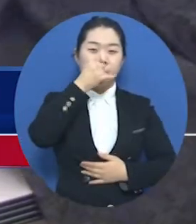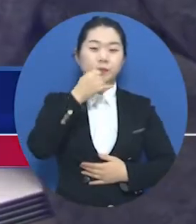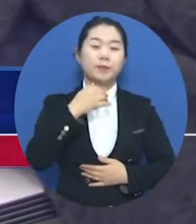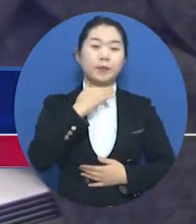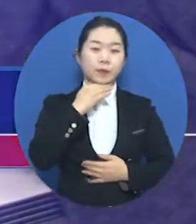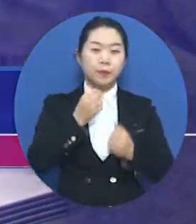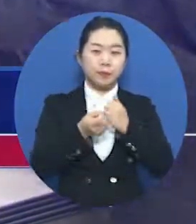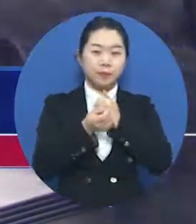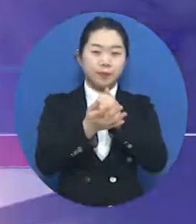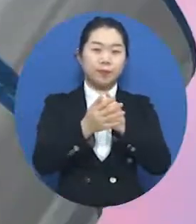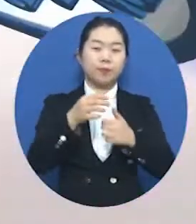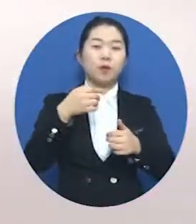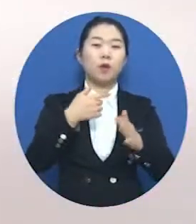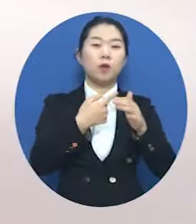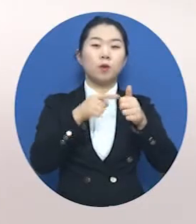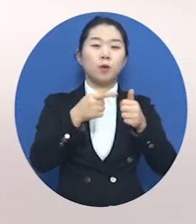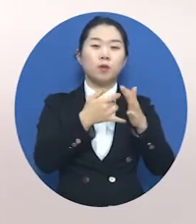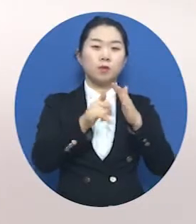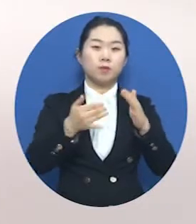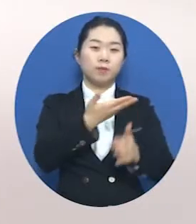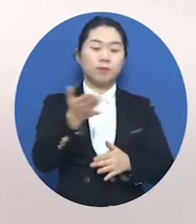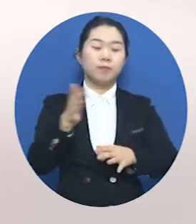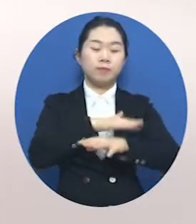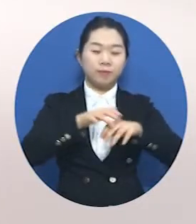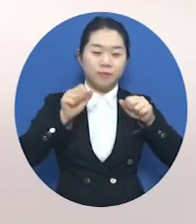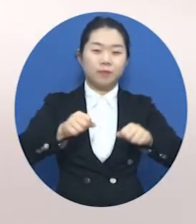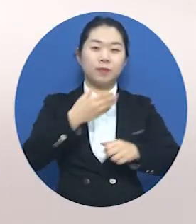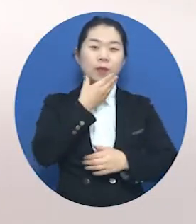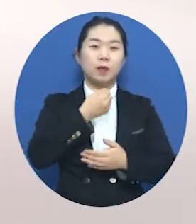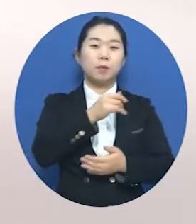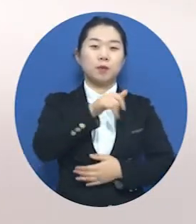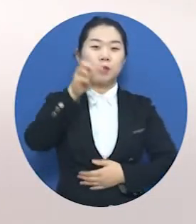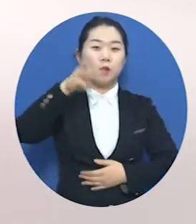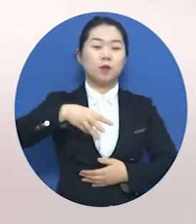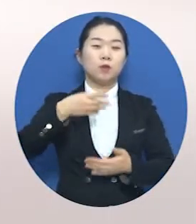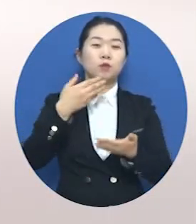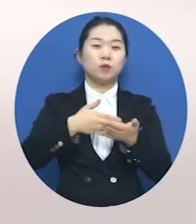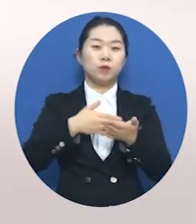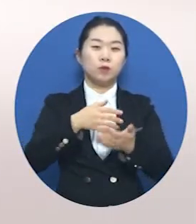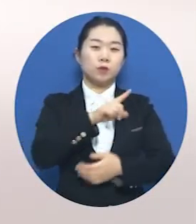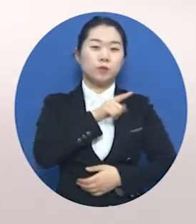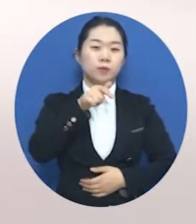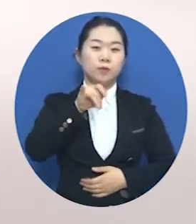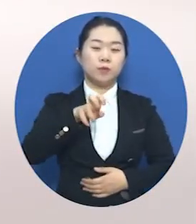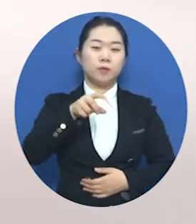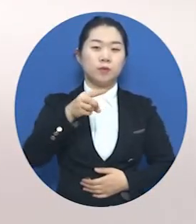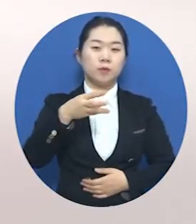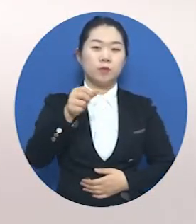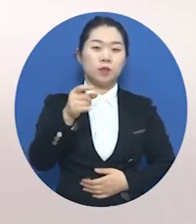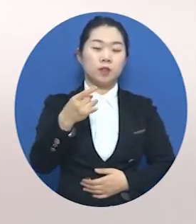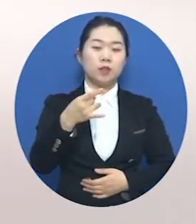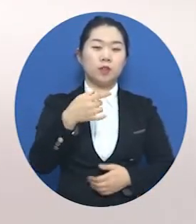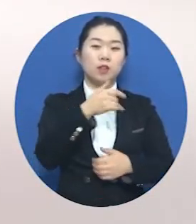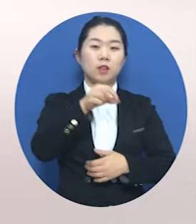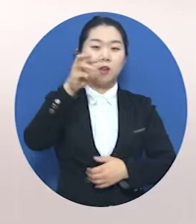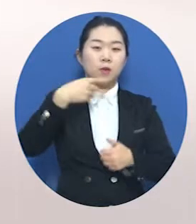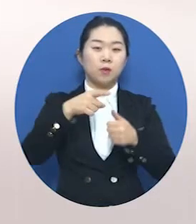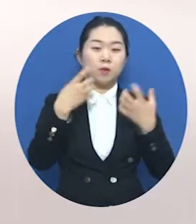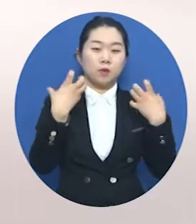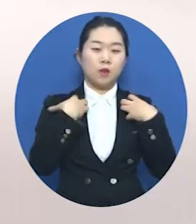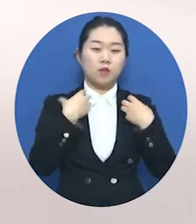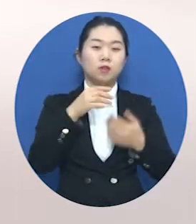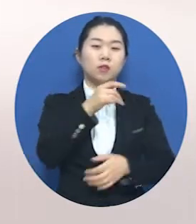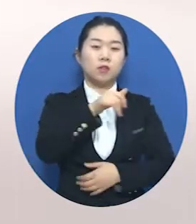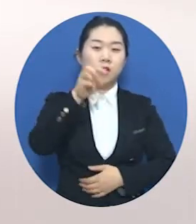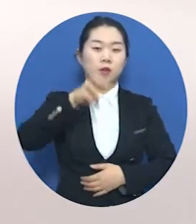잠시 후 전해드리겠습니다. 교육가족 여러분 안녕하십니까? 행복 세종교육뉴스 김설입니다.